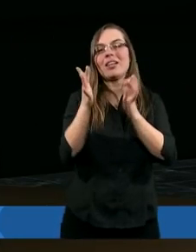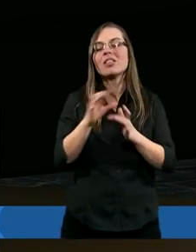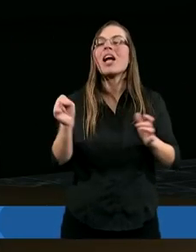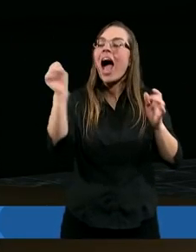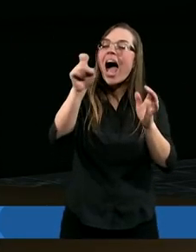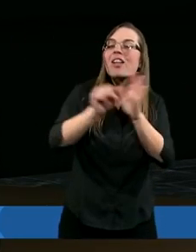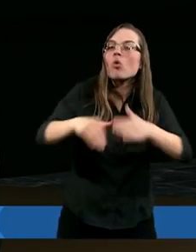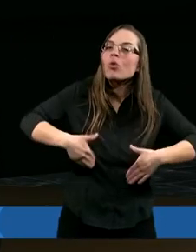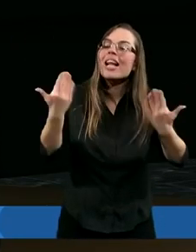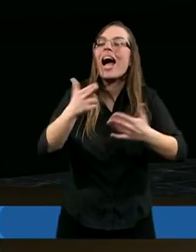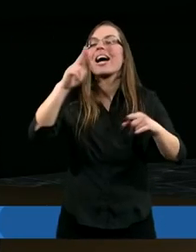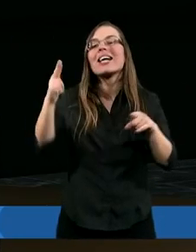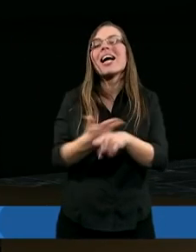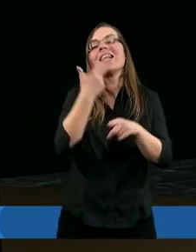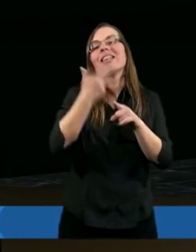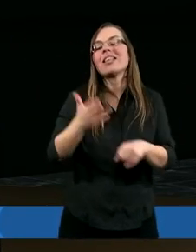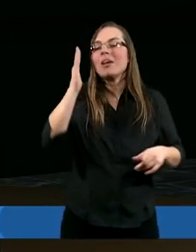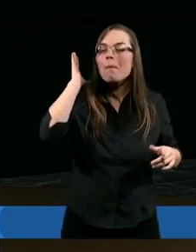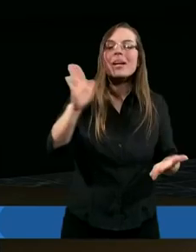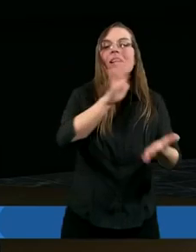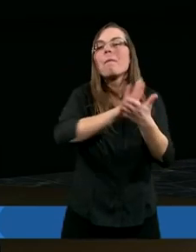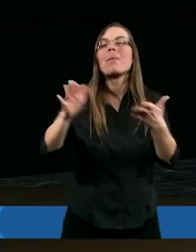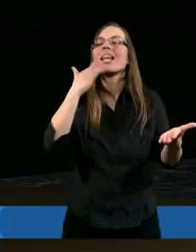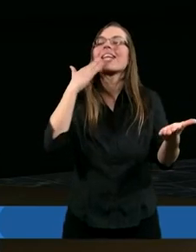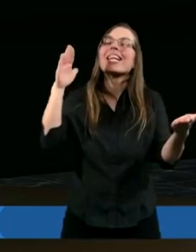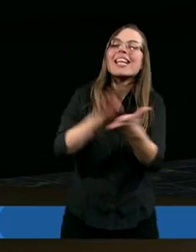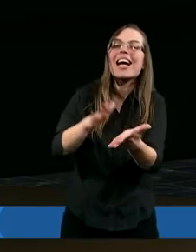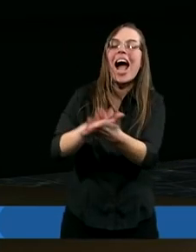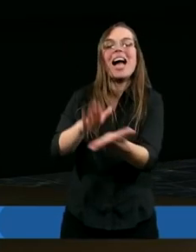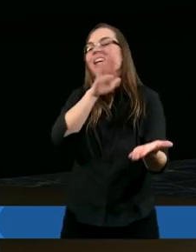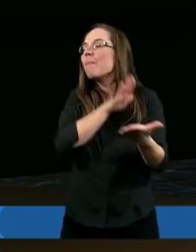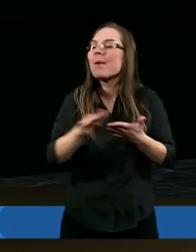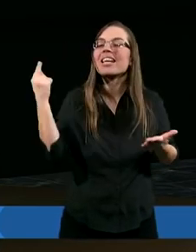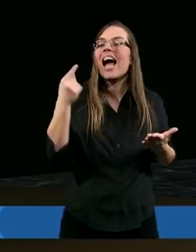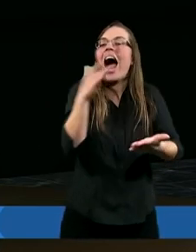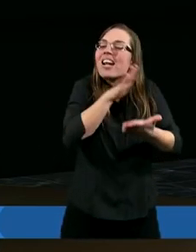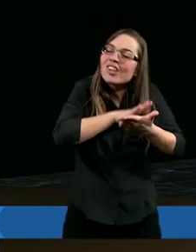do dnia, kiedy będziemy bez skazy, bez nagany